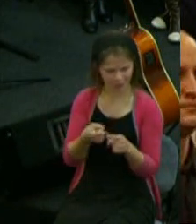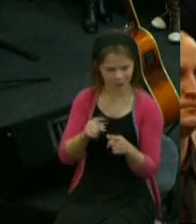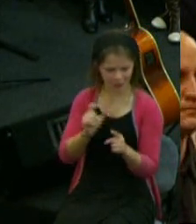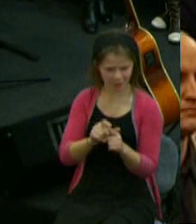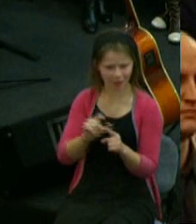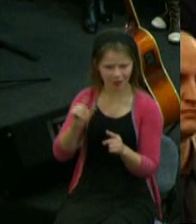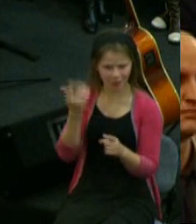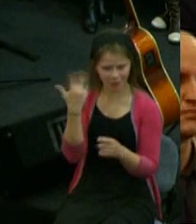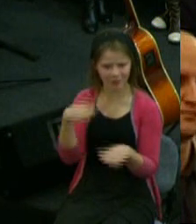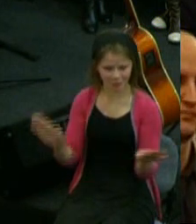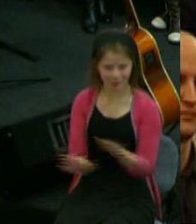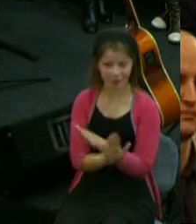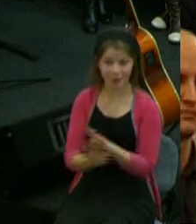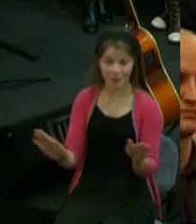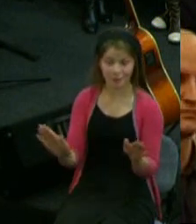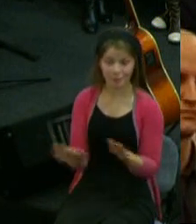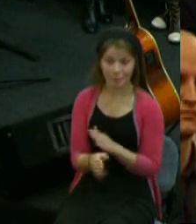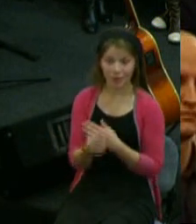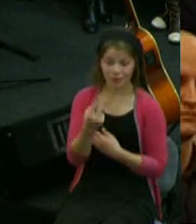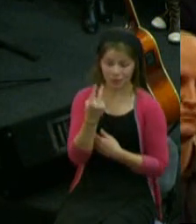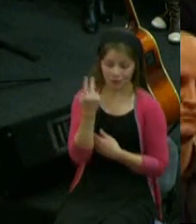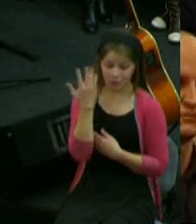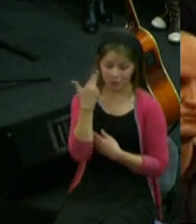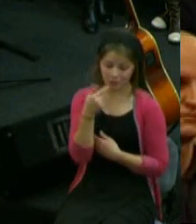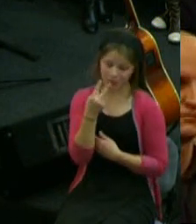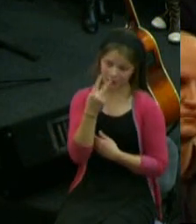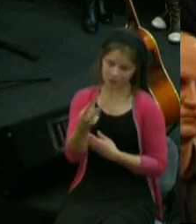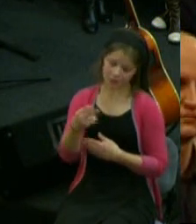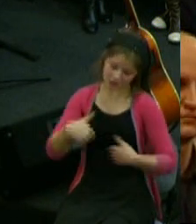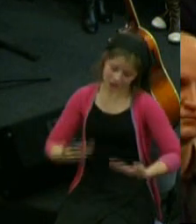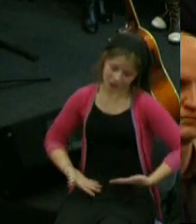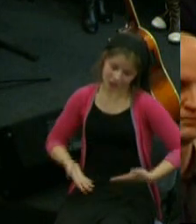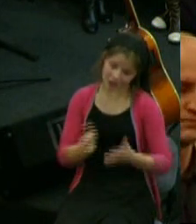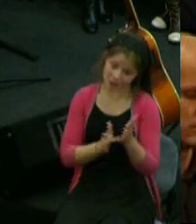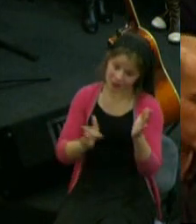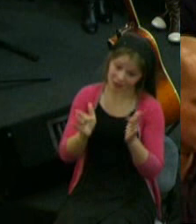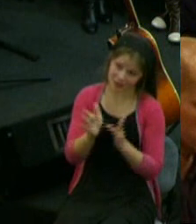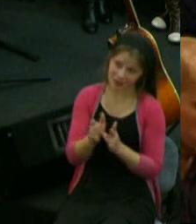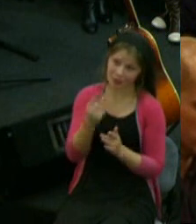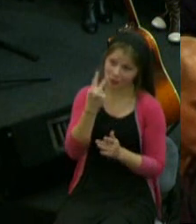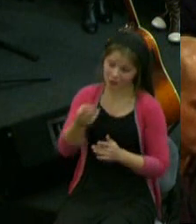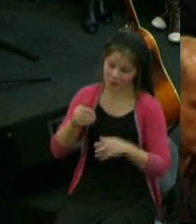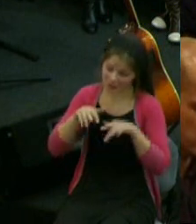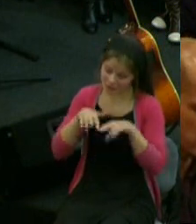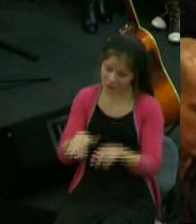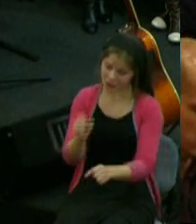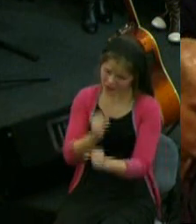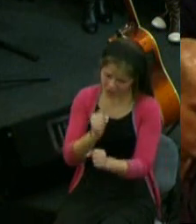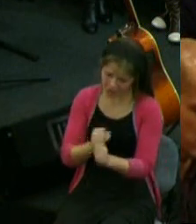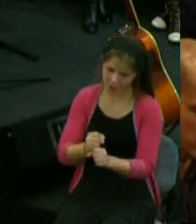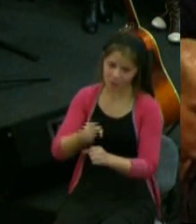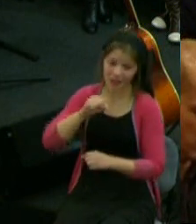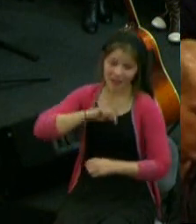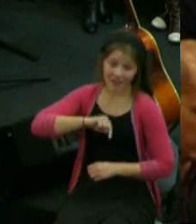слова, що ми співаємо, брати і сестри, коли поглянемо на життя нашого Ісуса Христа? На його характер, на його вчинки, на